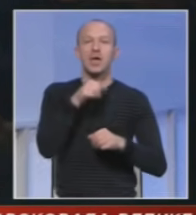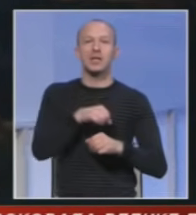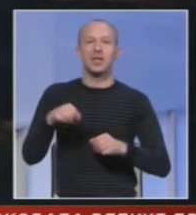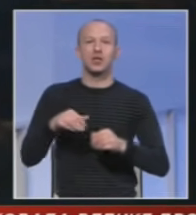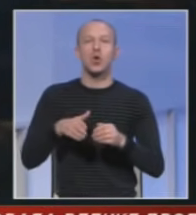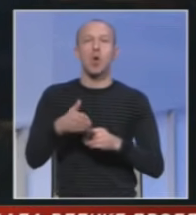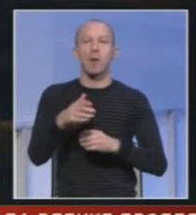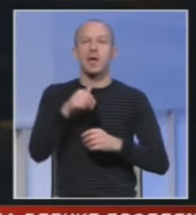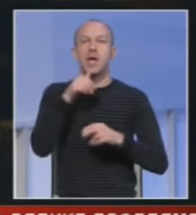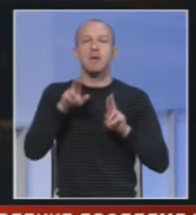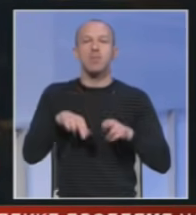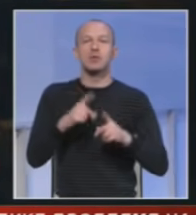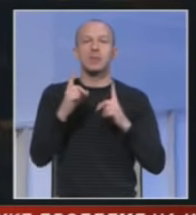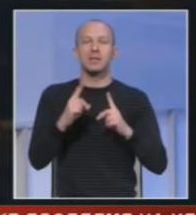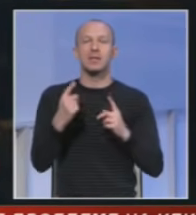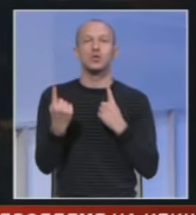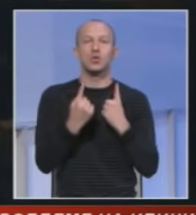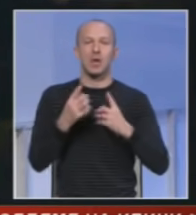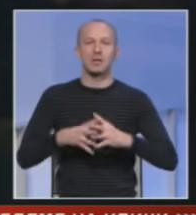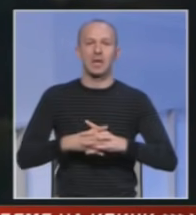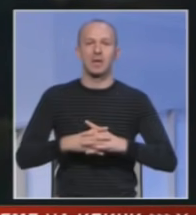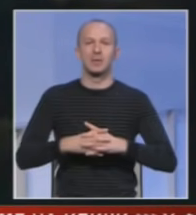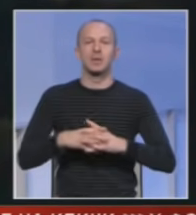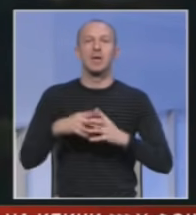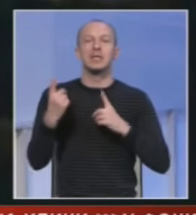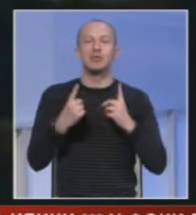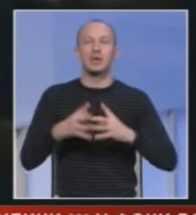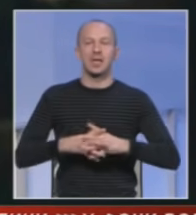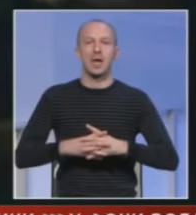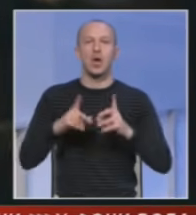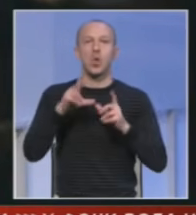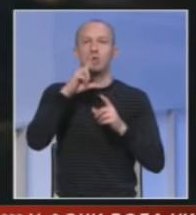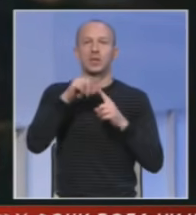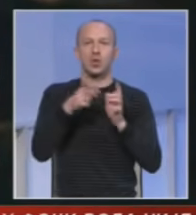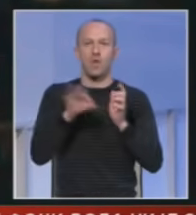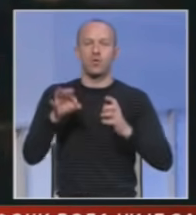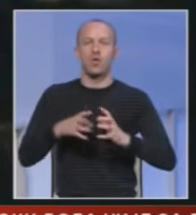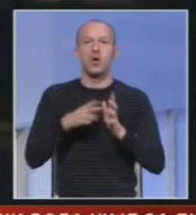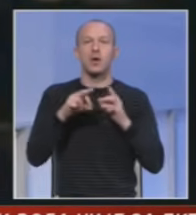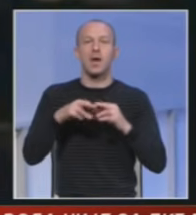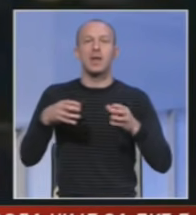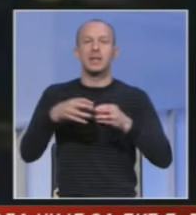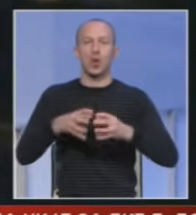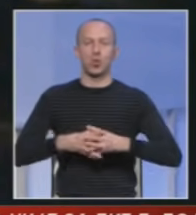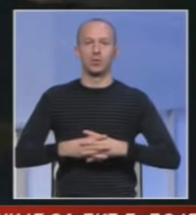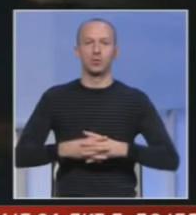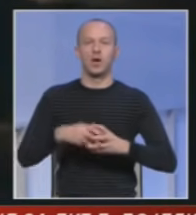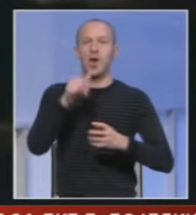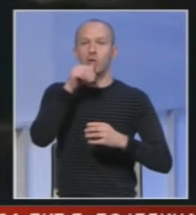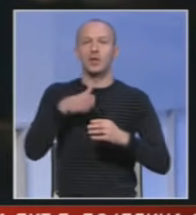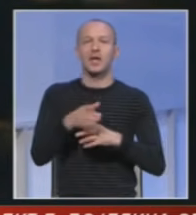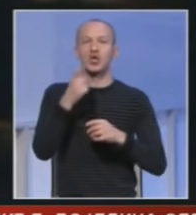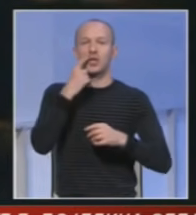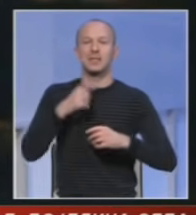obali. Imamo stabilizaciju situacije u stabilizaciju situacije u opštini Trnovo. Na ovom delu vodotoka